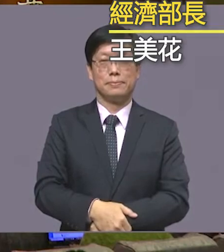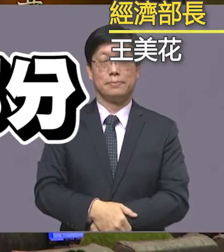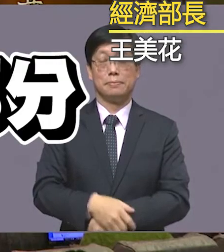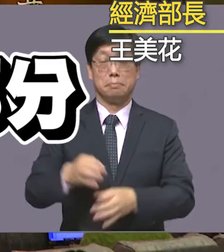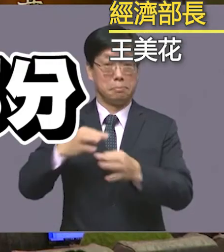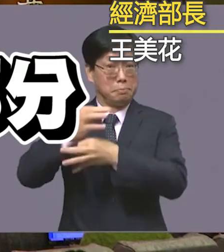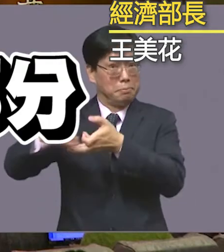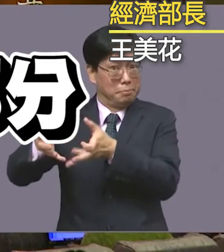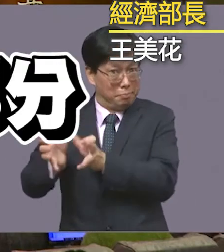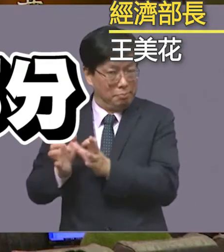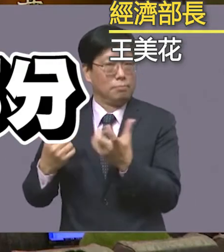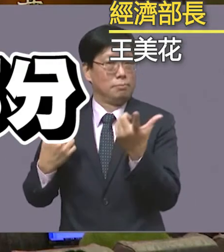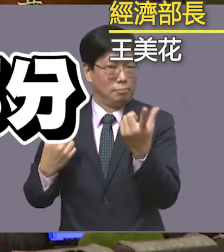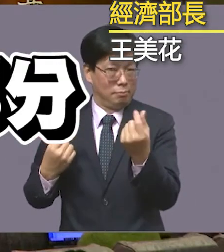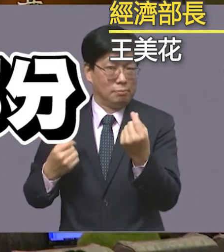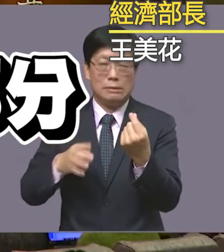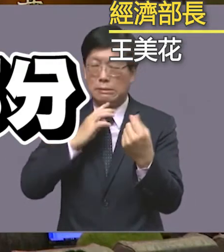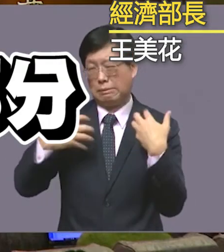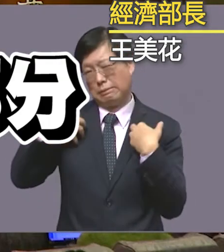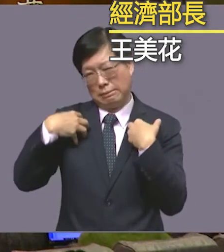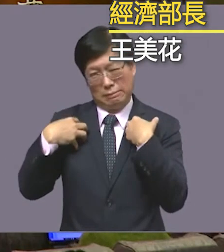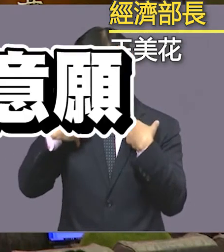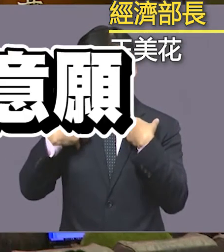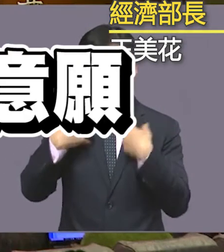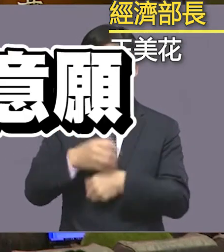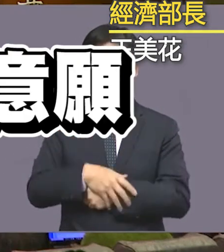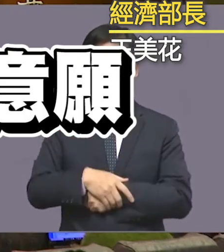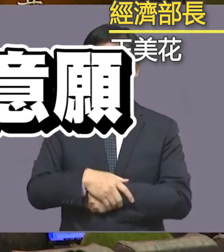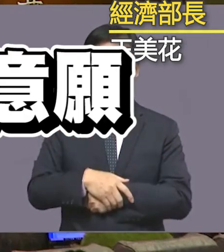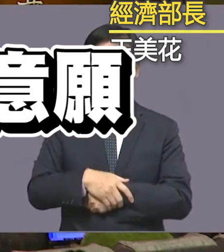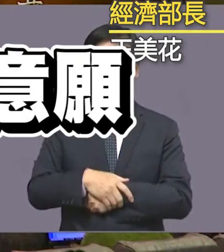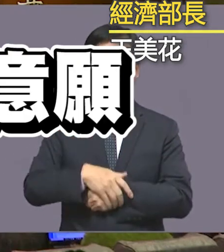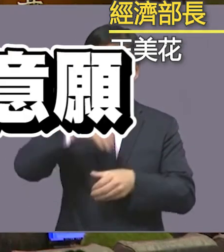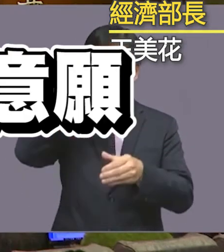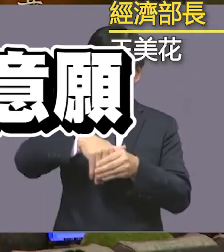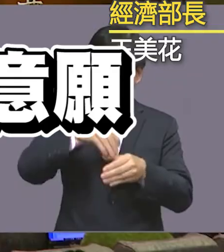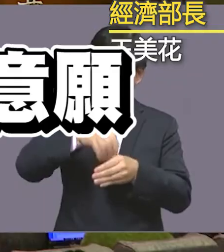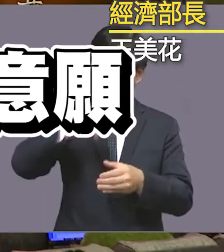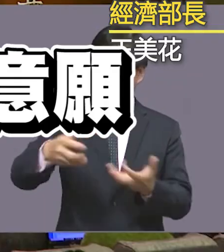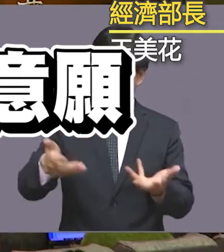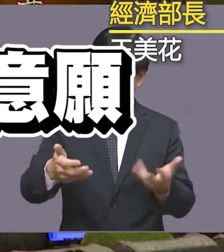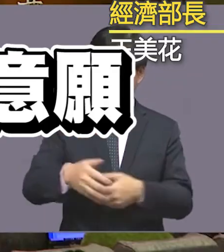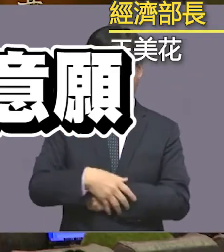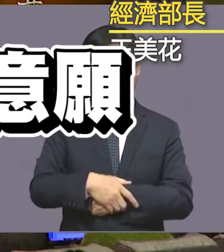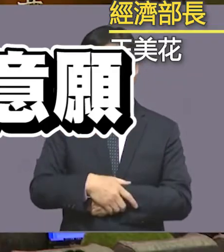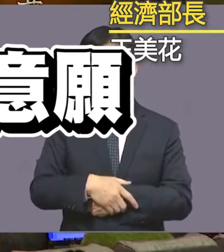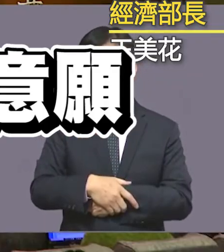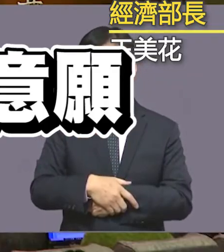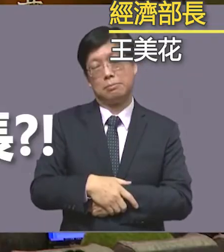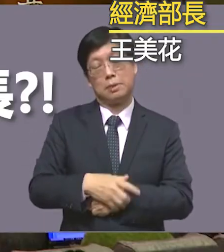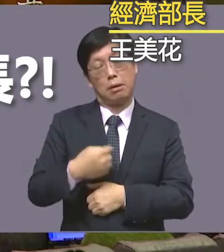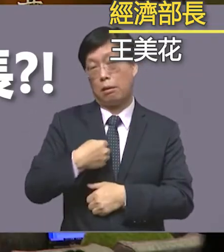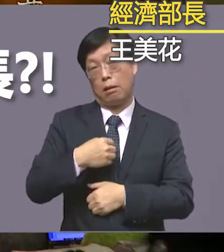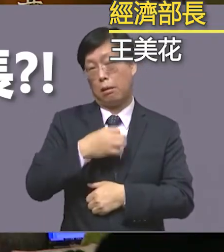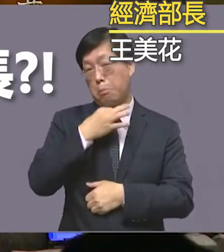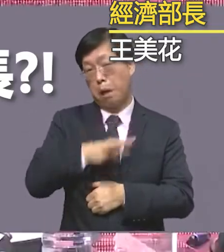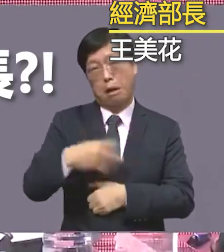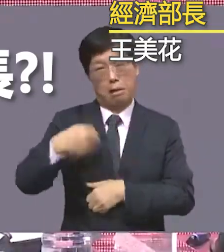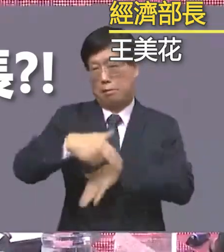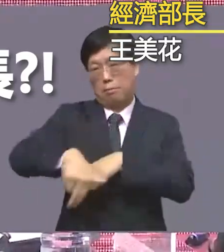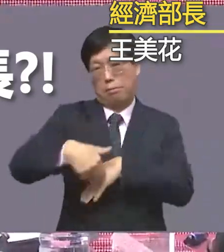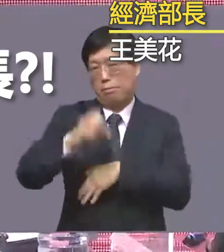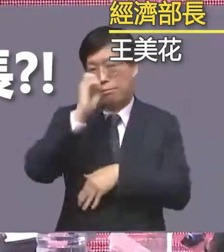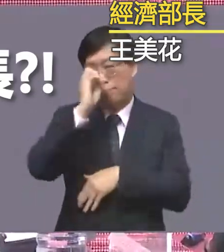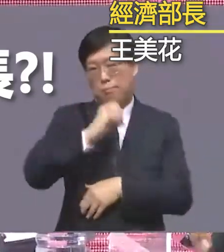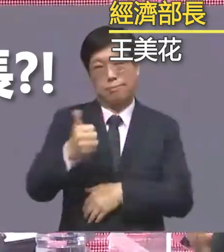经济部也是一个忙碌的部会，那选举的事没有意愿，也没有规划。谢